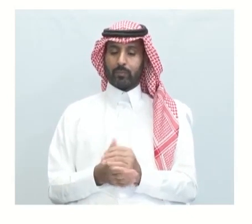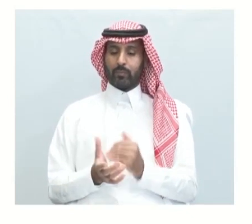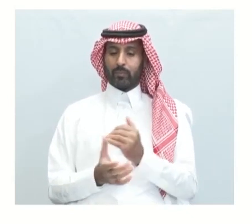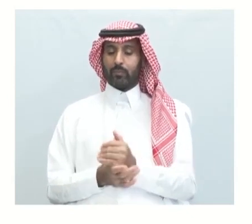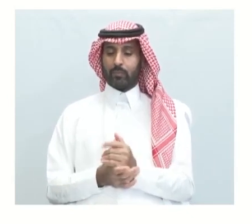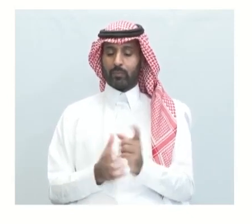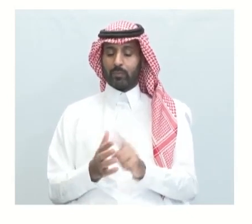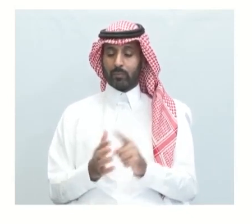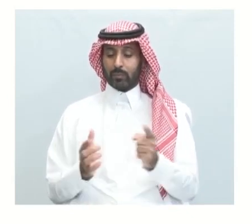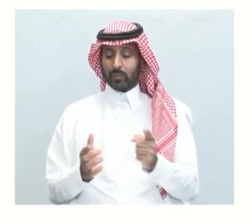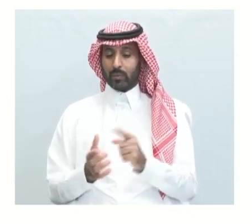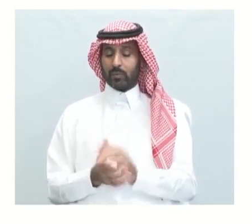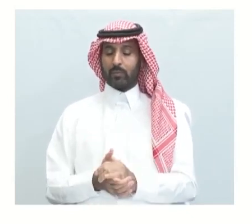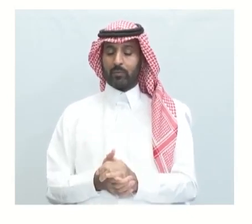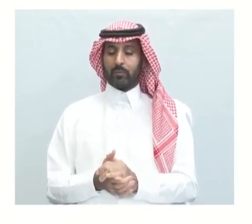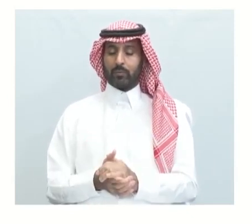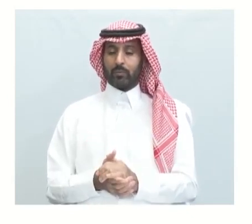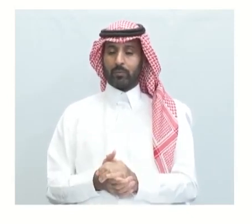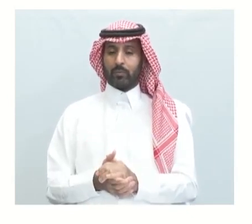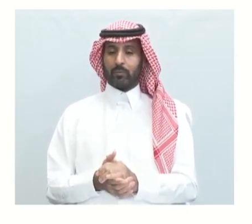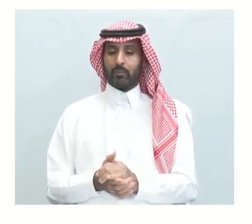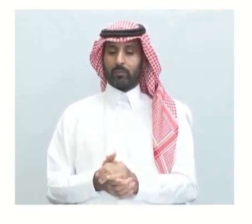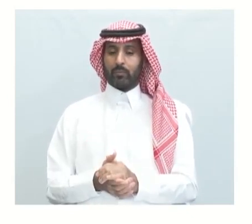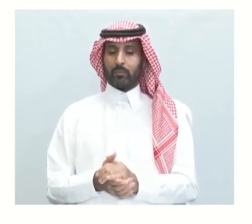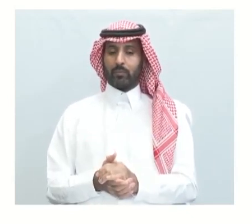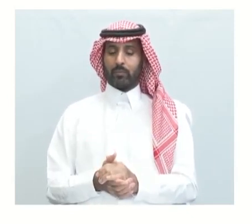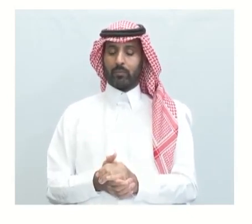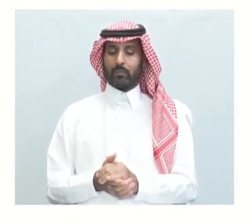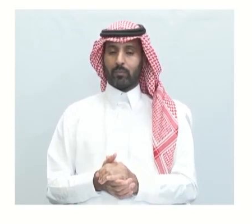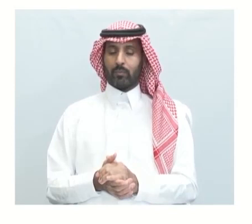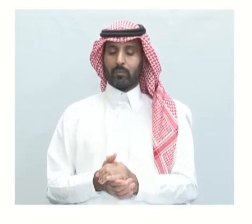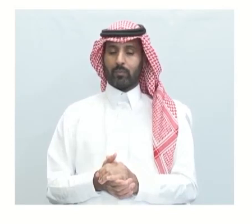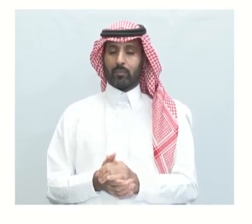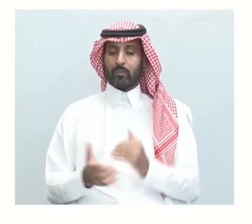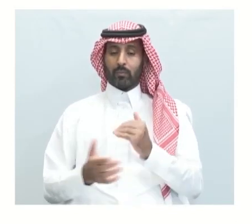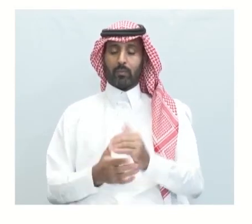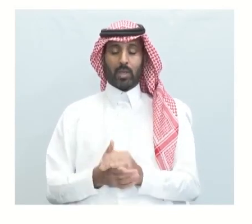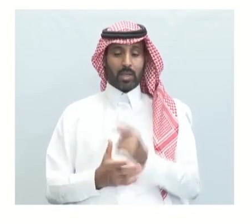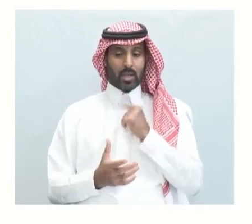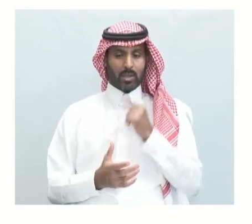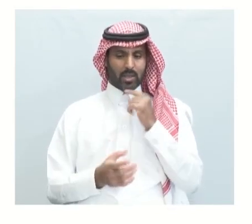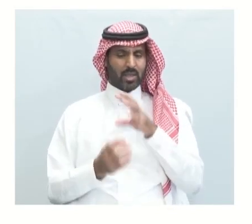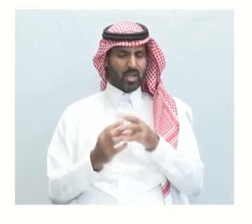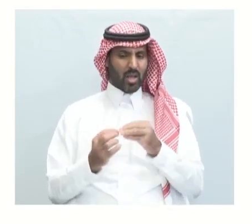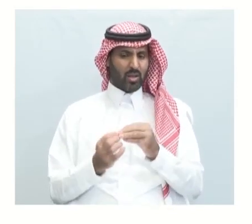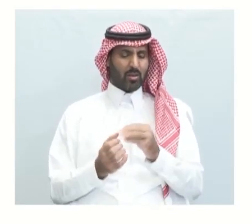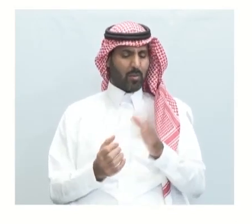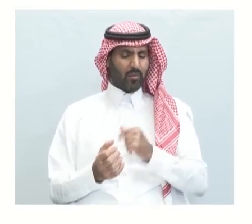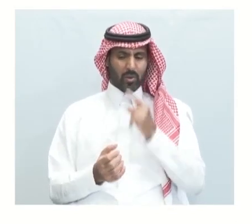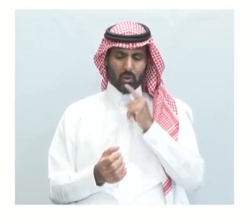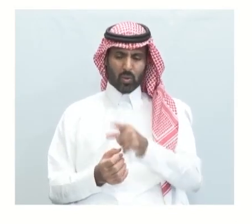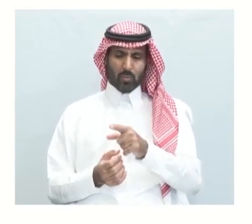مع الثلاثه والثلاثه مع يوم الاربعاء نحتاج الى ما يسمى بالتعريف كما قلنا انه لا يوجد